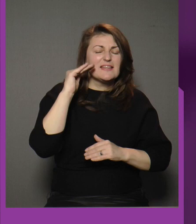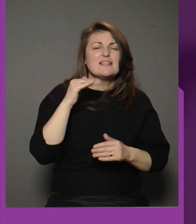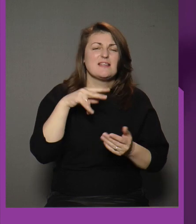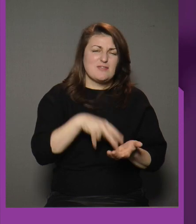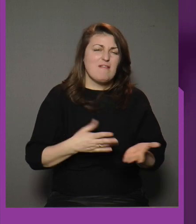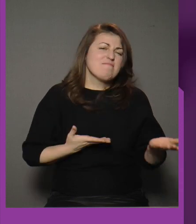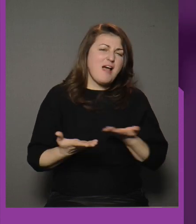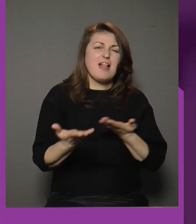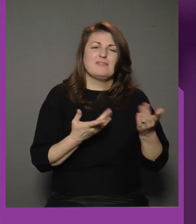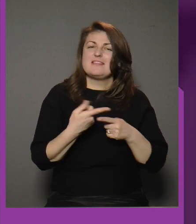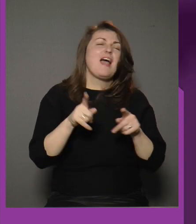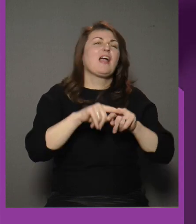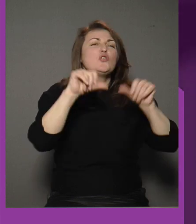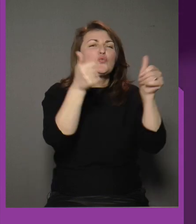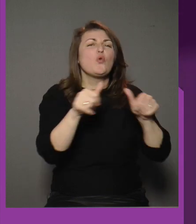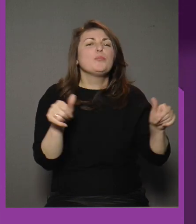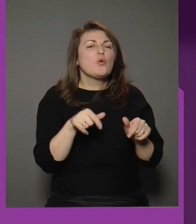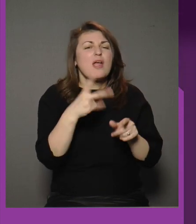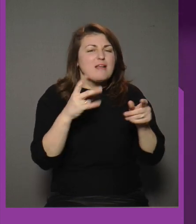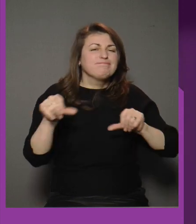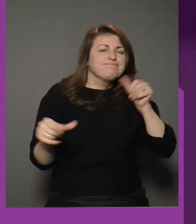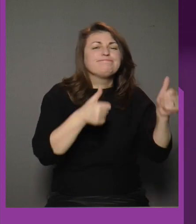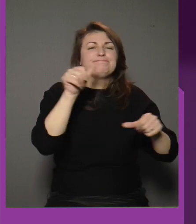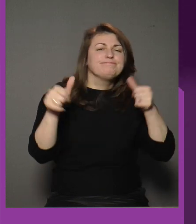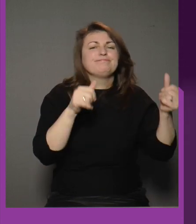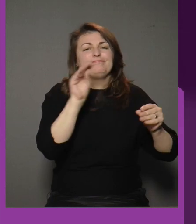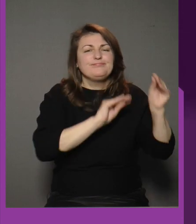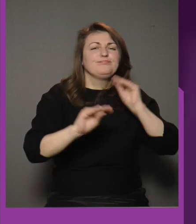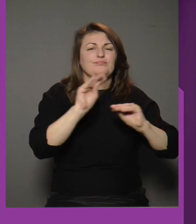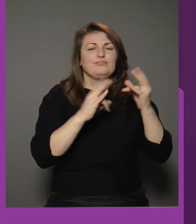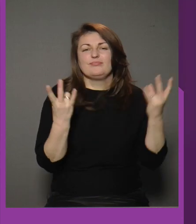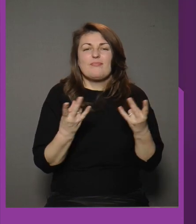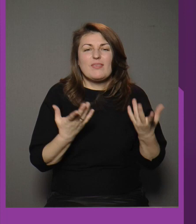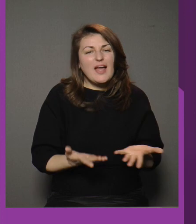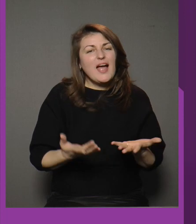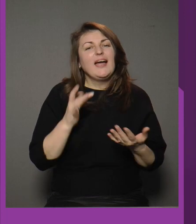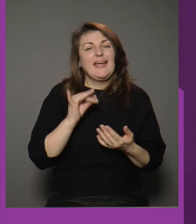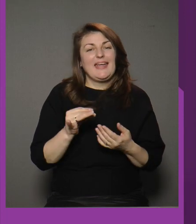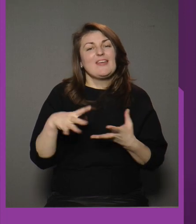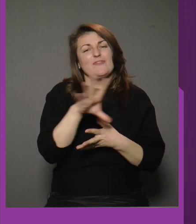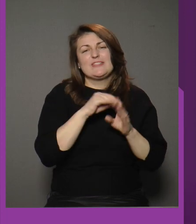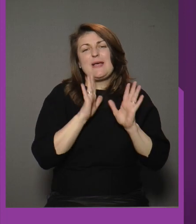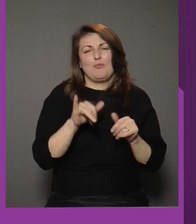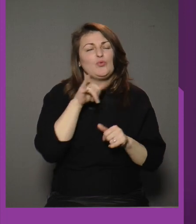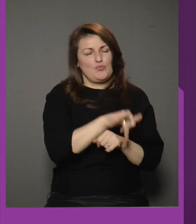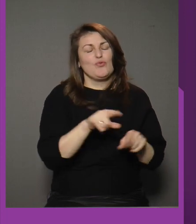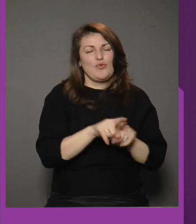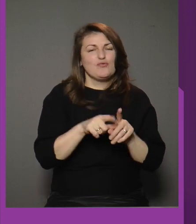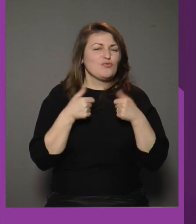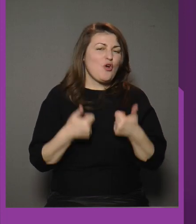Це як скульптура, її треба ліпити, її треба виставляти. І все буде тоді у нього теж